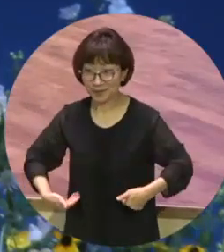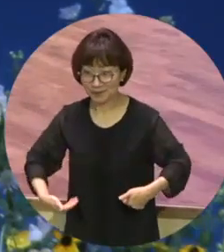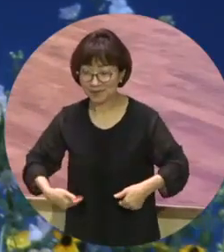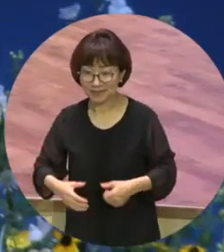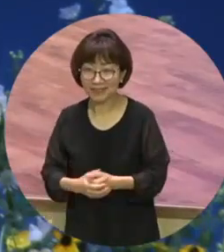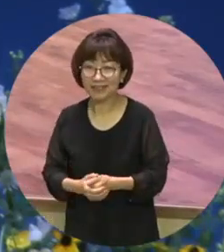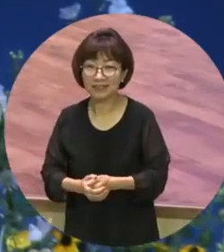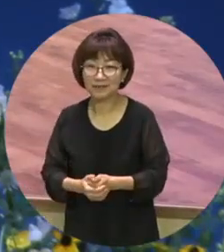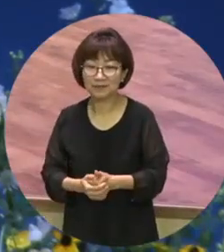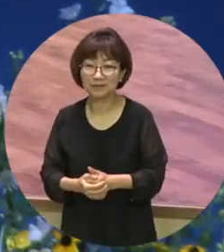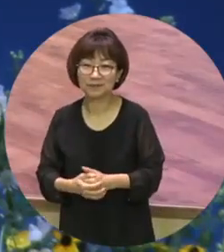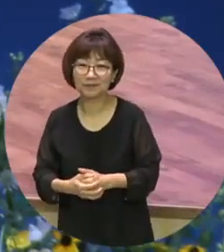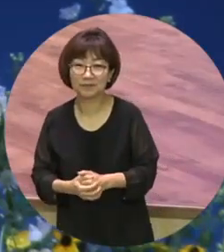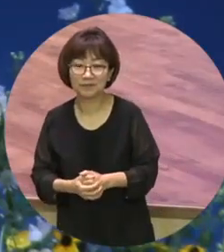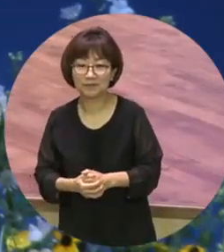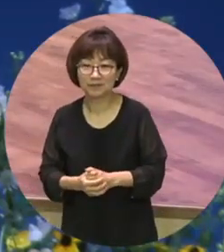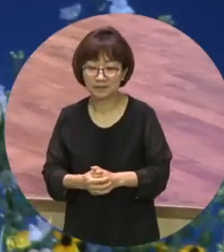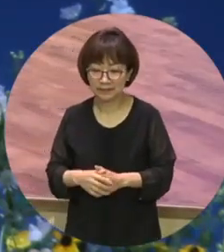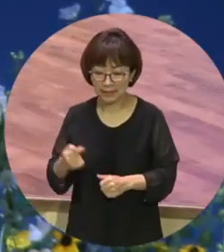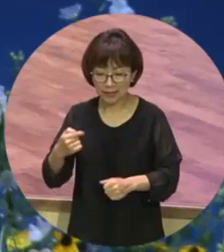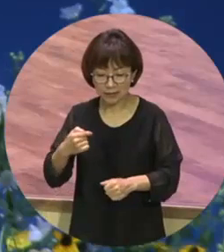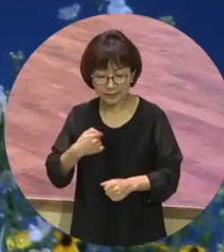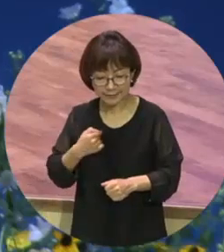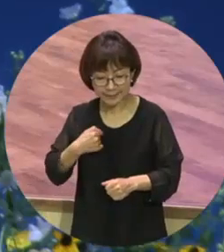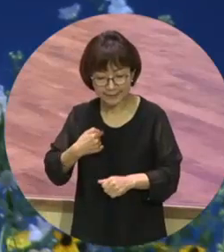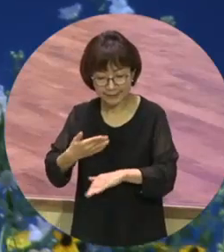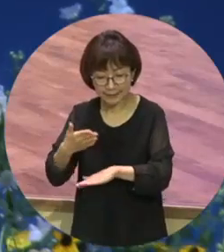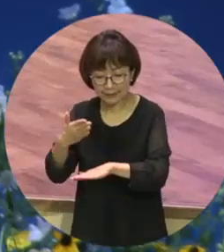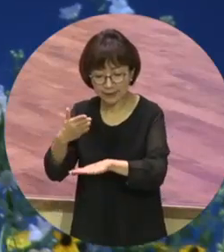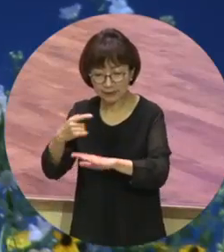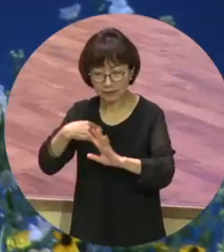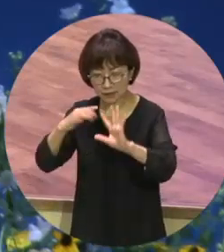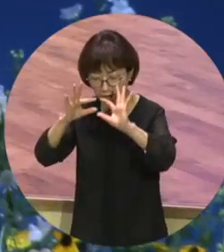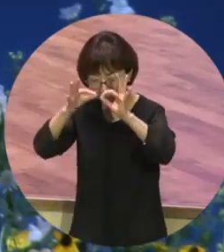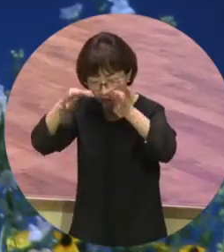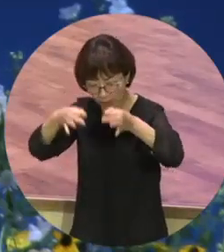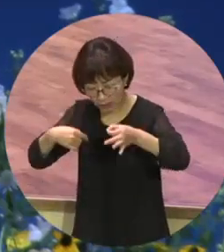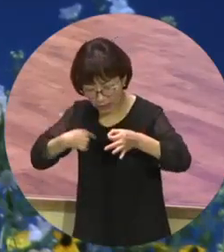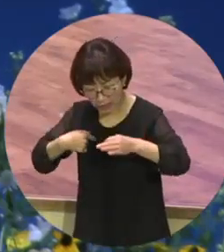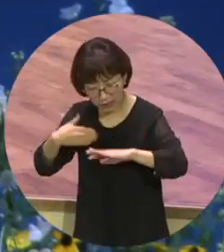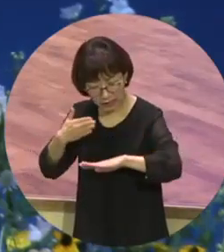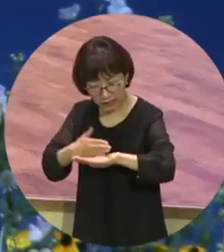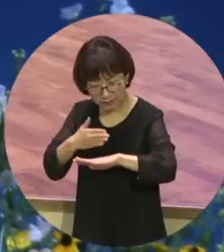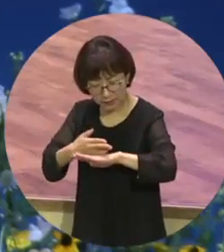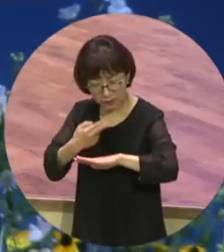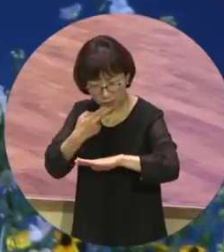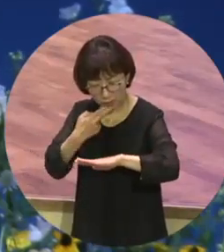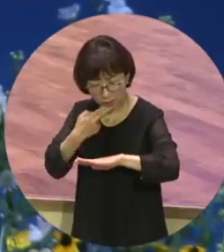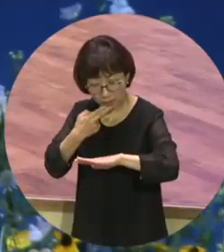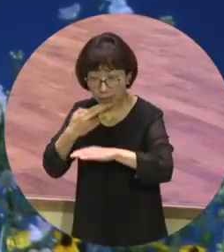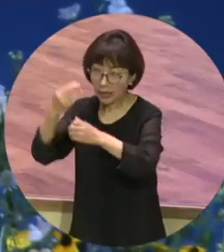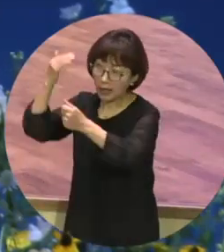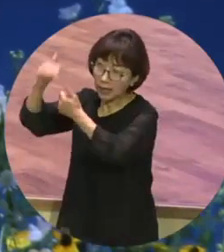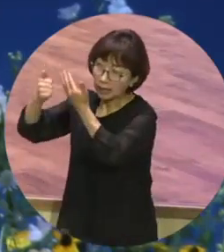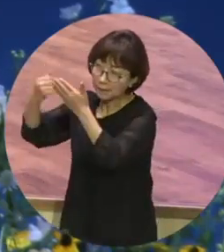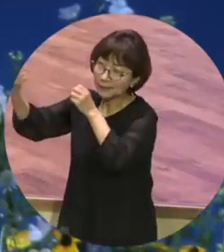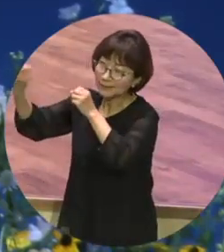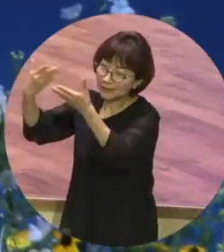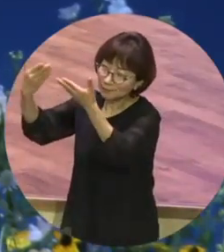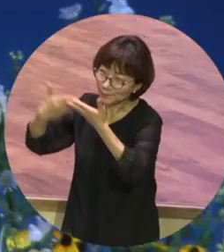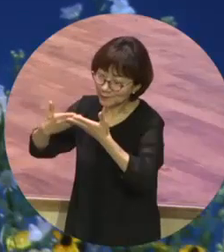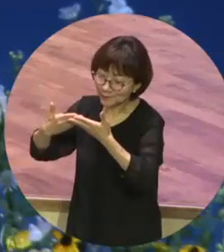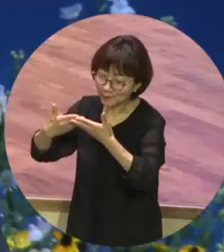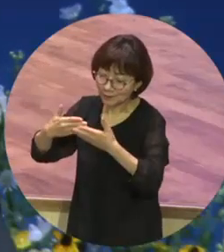거예요. 영적 적색경보. 아 내가 감사가 없구나. 하나님이 이렇게 응답해 주시고 이렇게